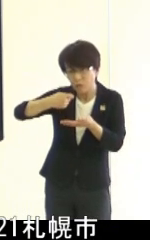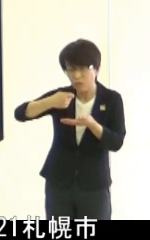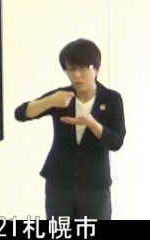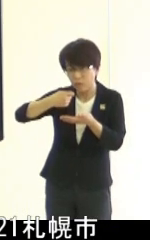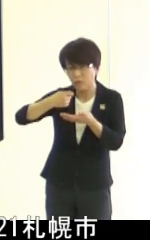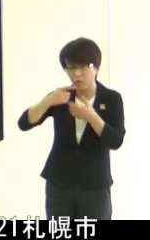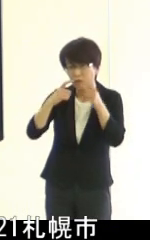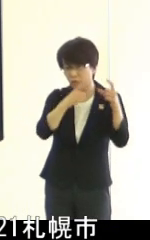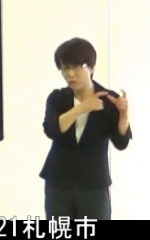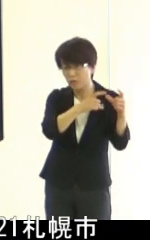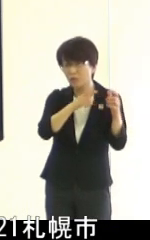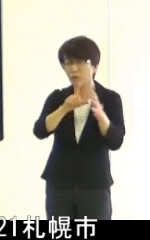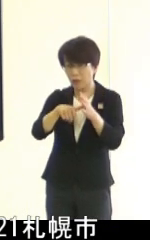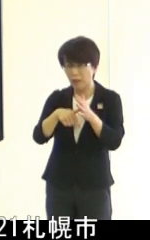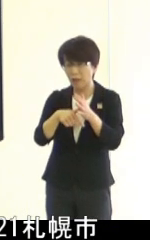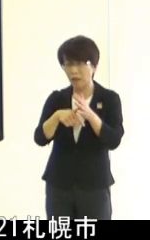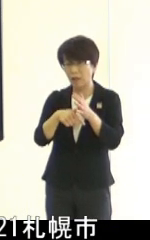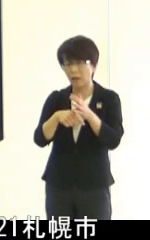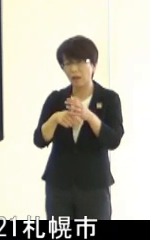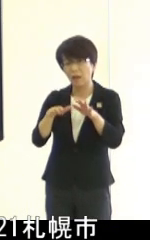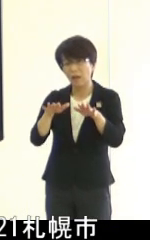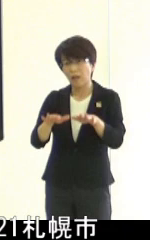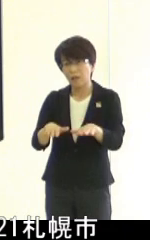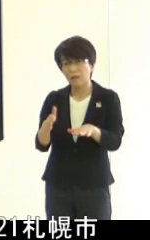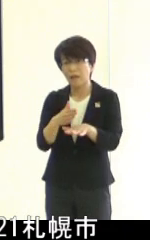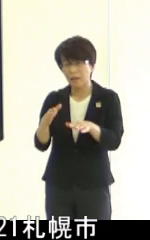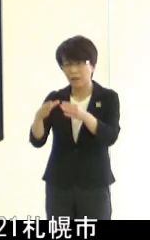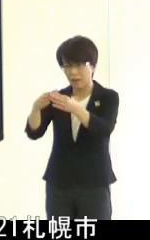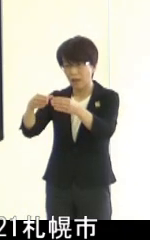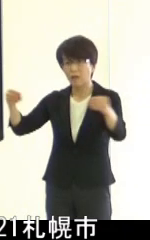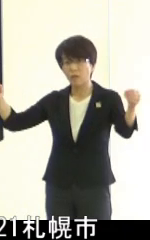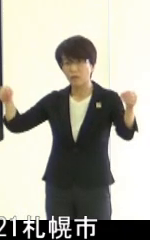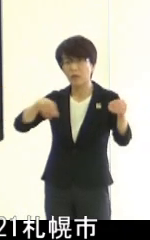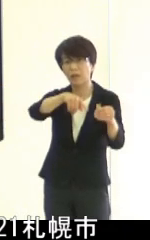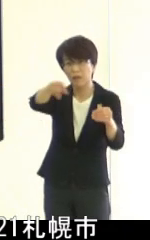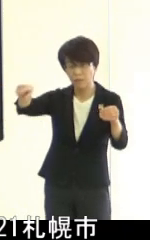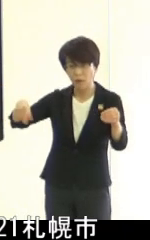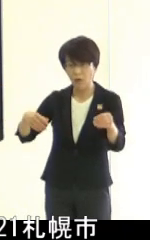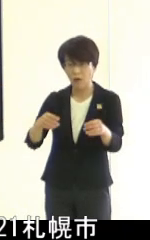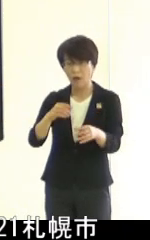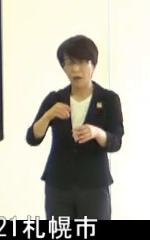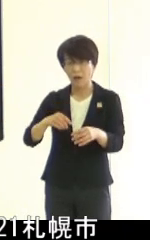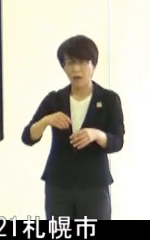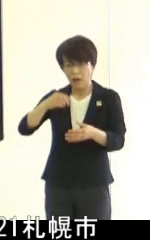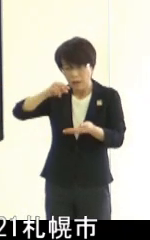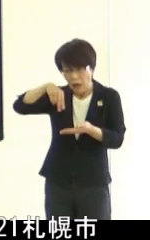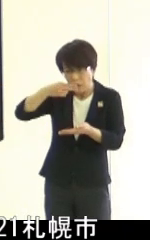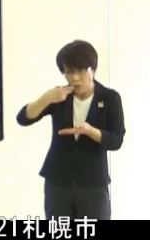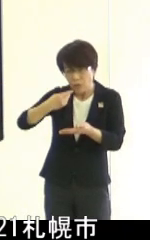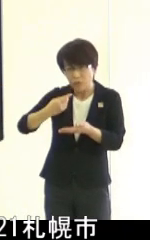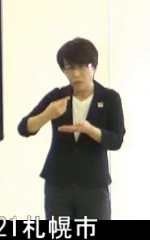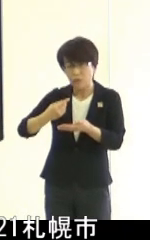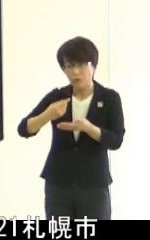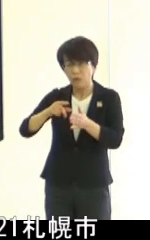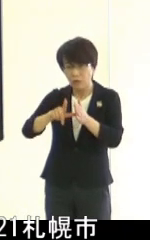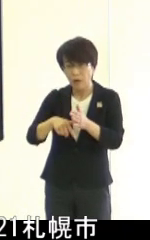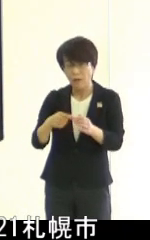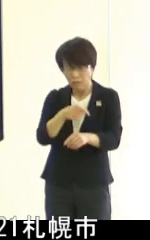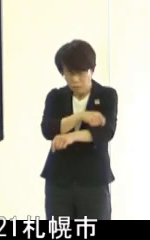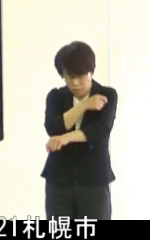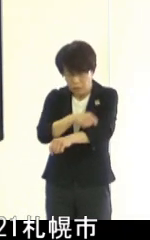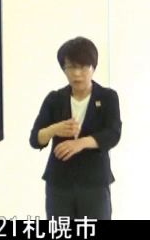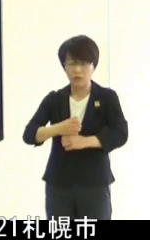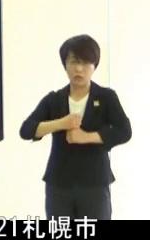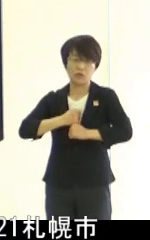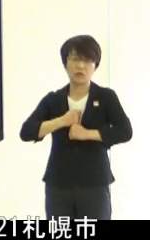も最近全国的にもその会食の場面では特に注意という呼びかけがされますので多くの